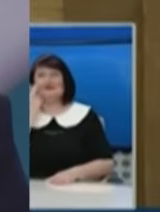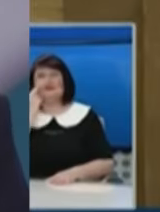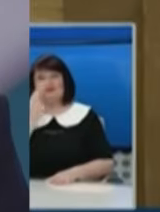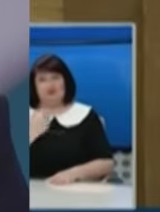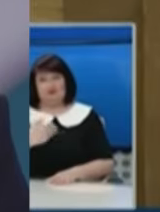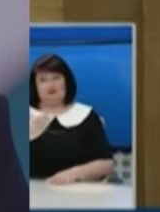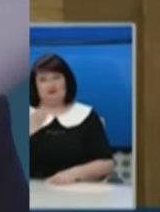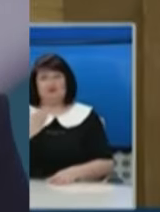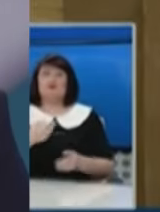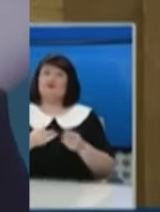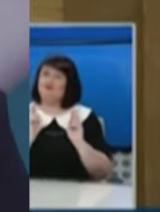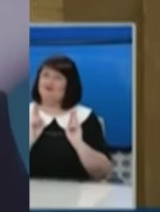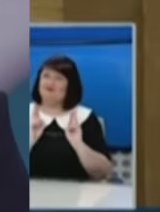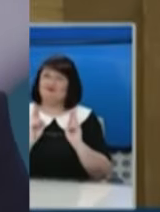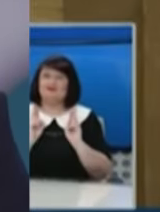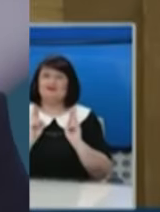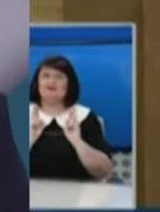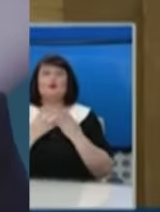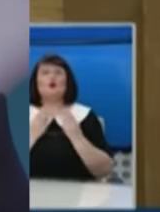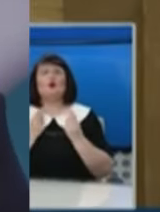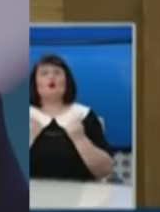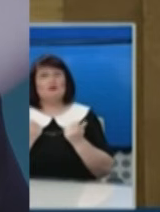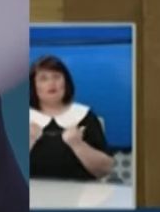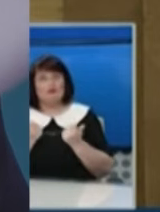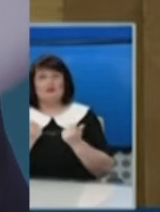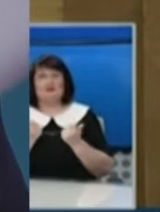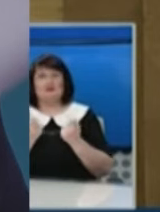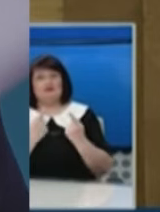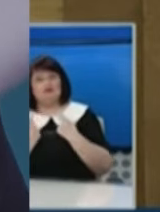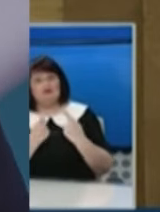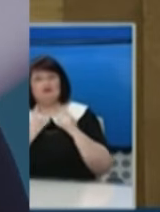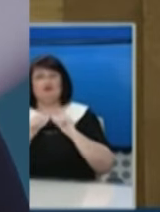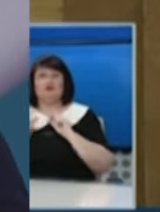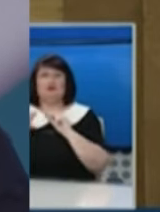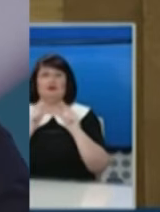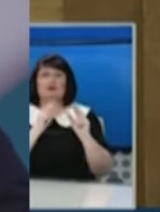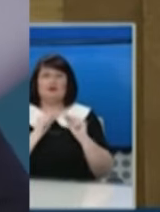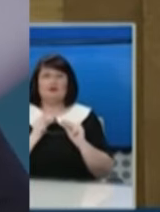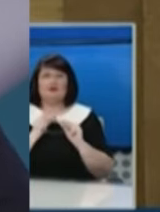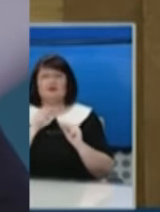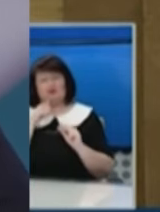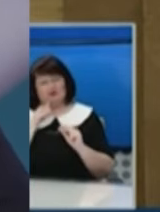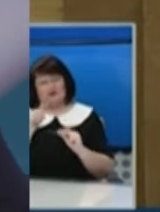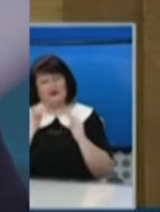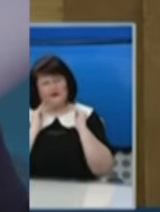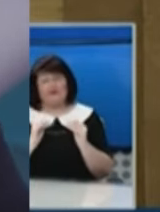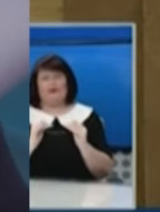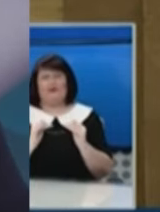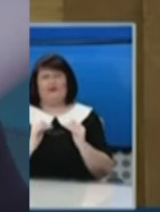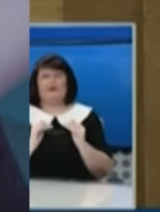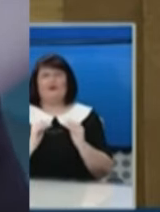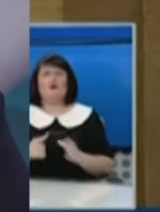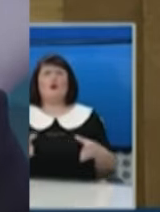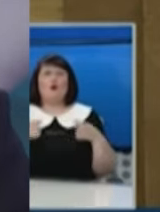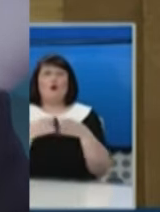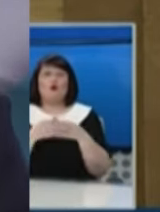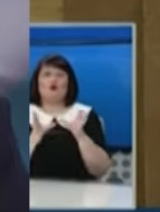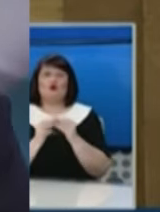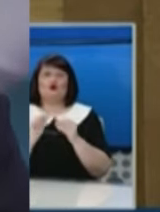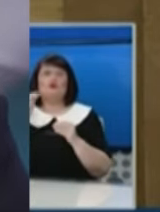πολιτικών κατά τις τελευταίες ευρωεκλογές, ότι το μένουμε σπίτι για τους βουλευτές τελείωσε. Mm-hmm. Και ότι από εδώ και πέρα θα επιδιώκουμε